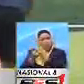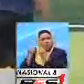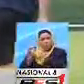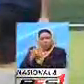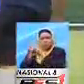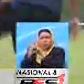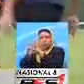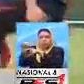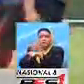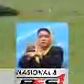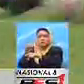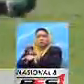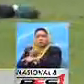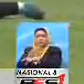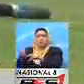hanananang